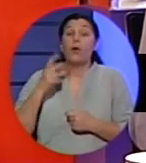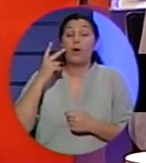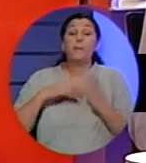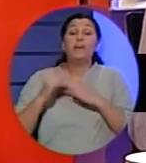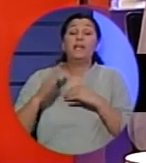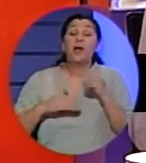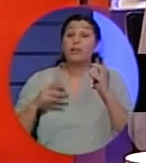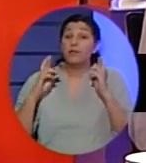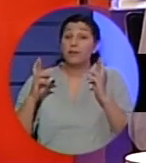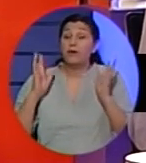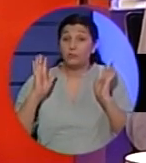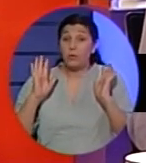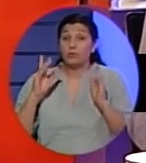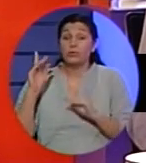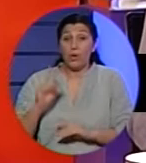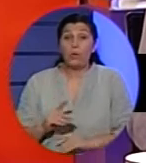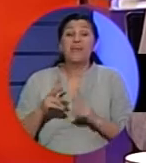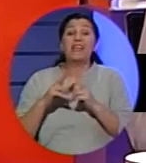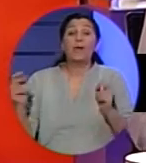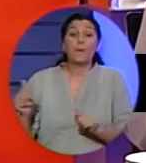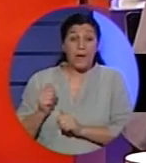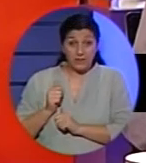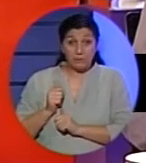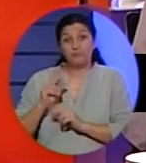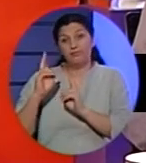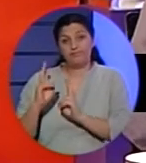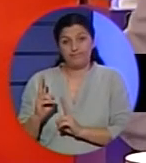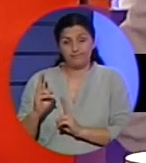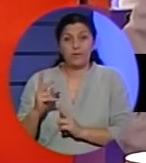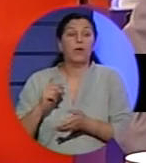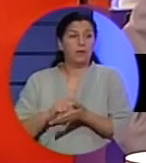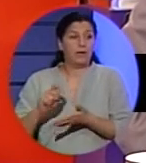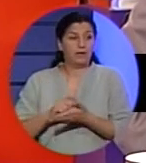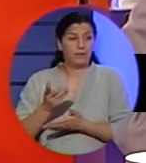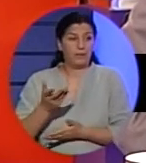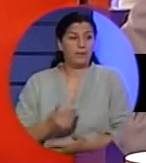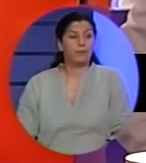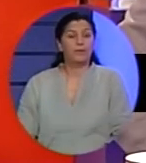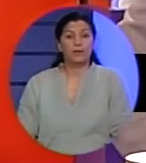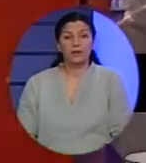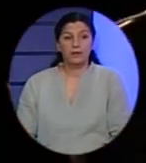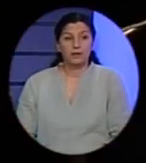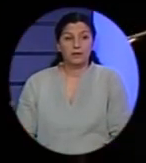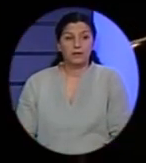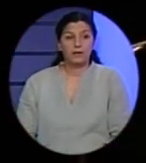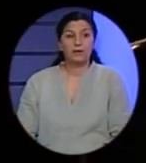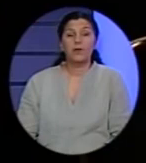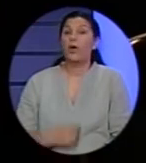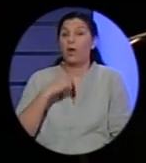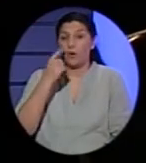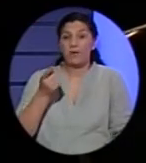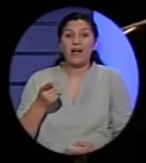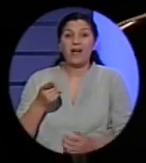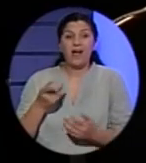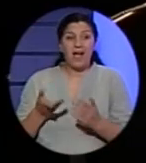של התקווה הגדולה בדרום, עיר בהדים, מתעכבת. ליבי חפץ עם הדיווח. אני קורא לזה עלייה, כי